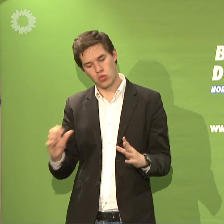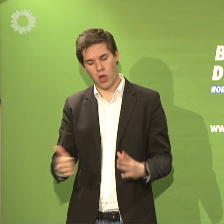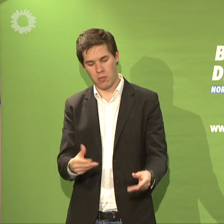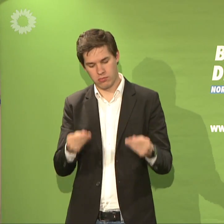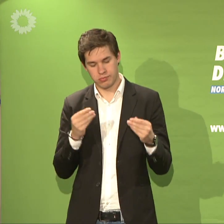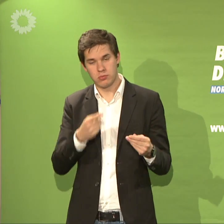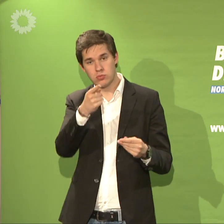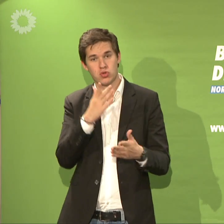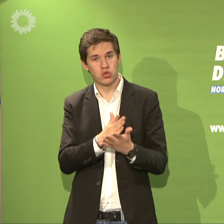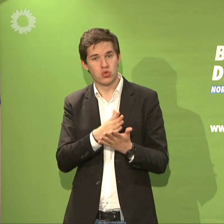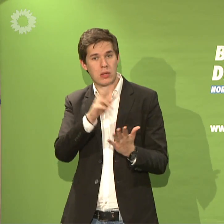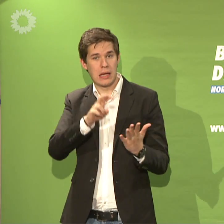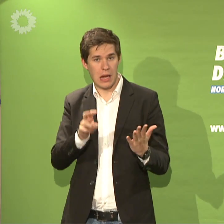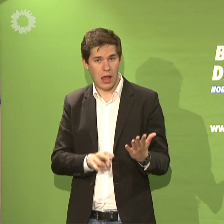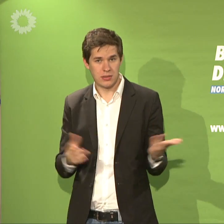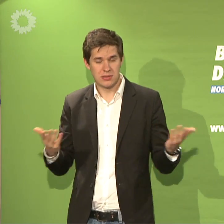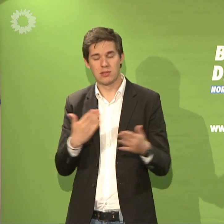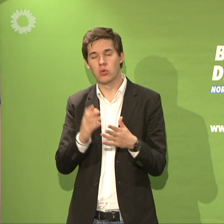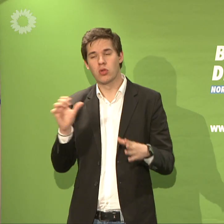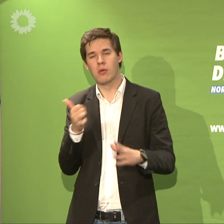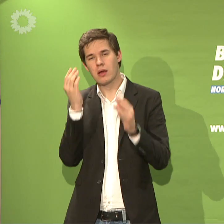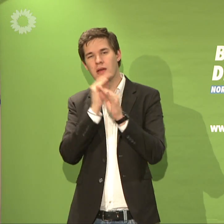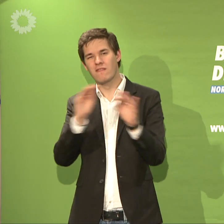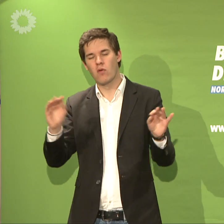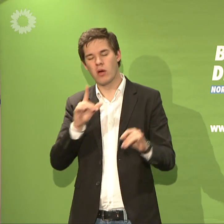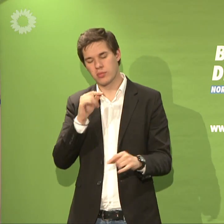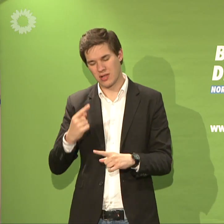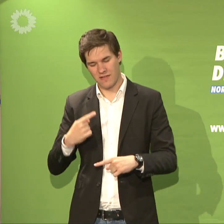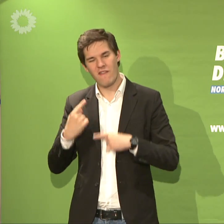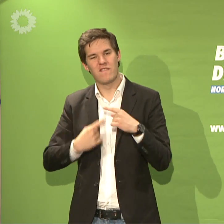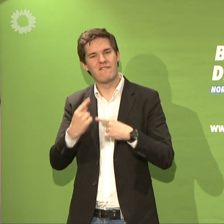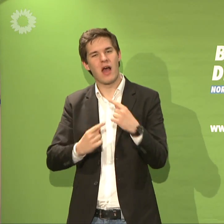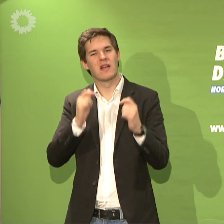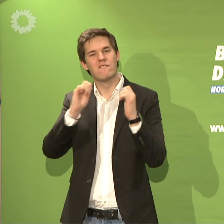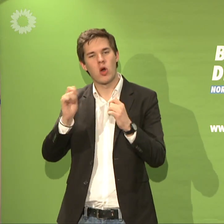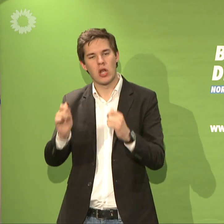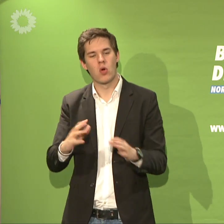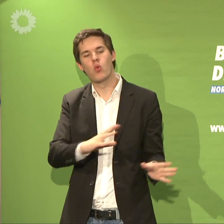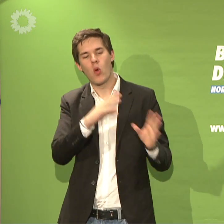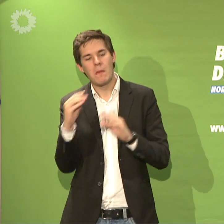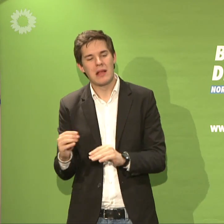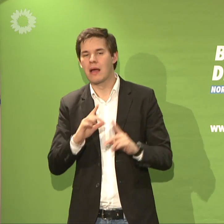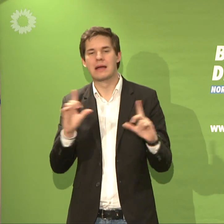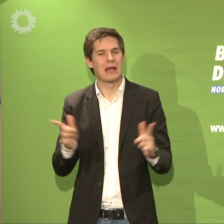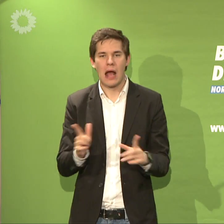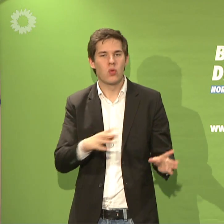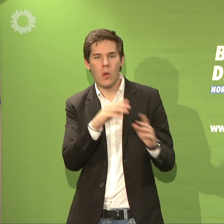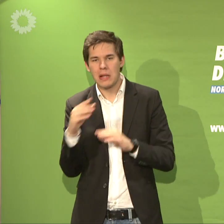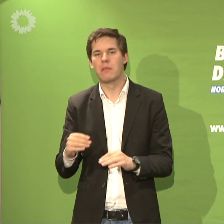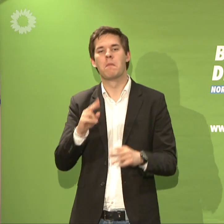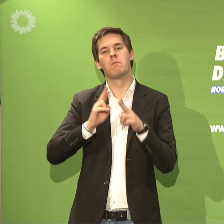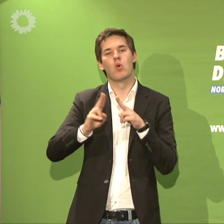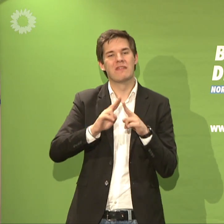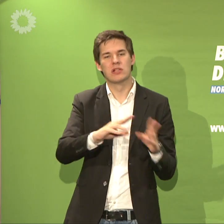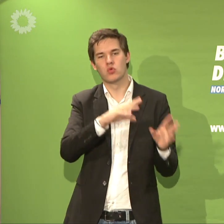Nochmal ein Hinweis, die ganzen Verfahrensvorschläge, Übernahme, keine Übernahme, modifizierte Übernahme, sind